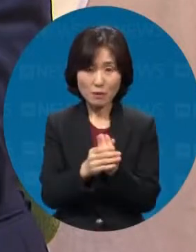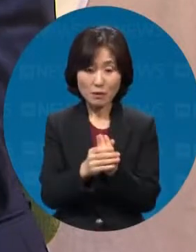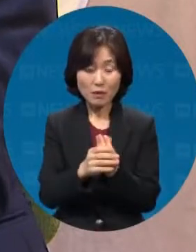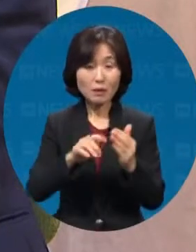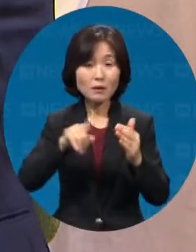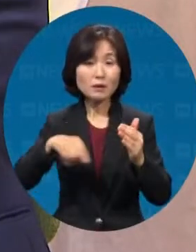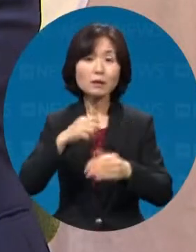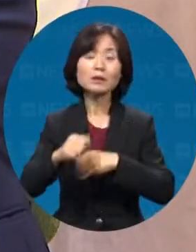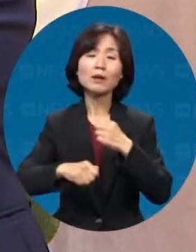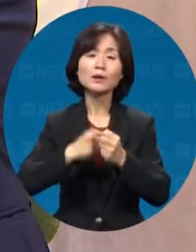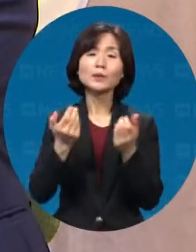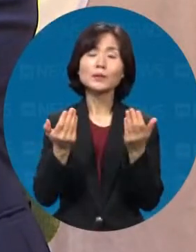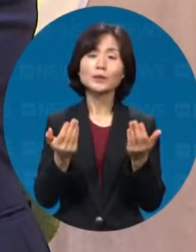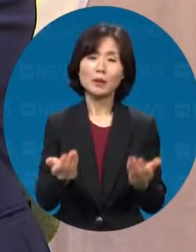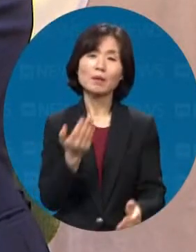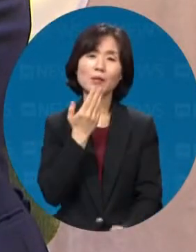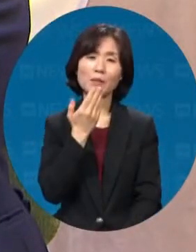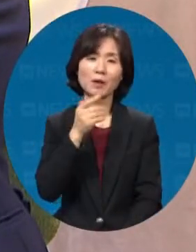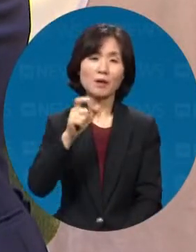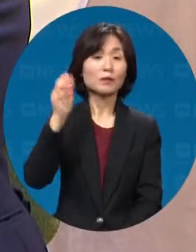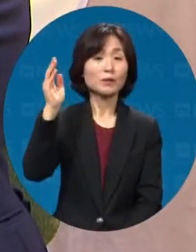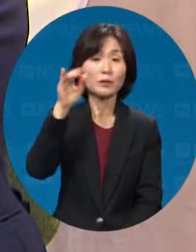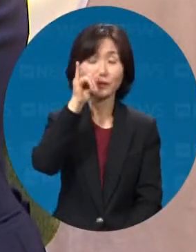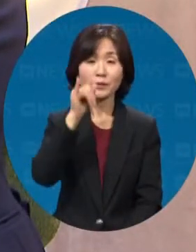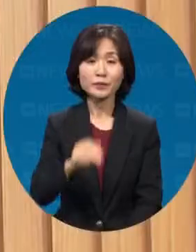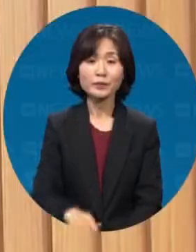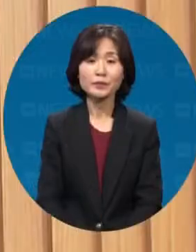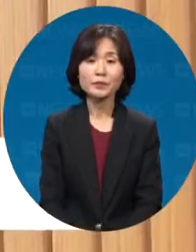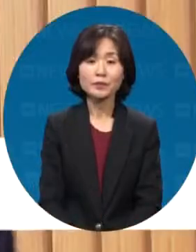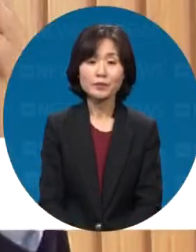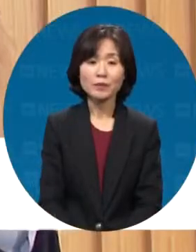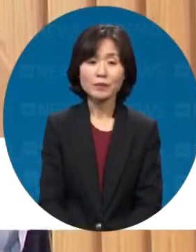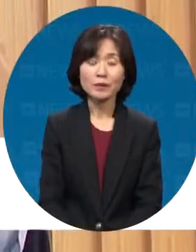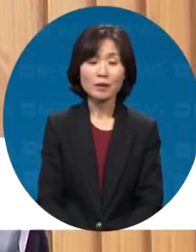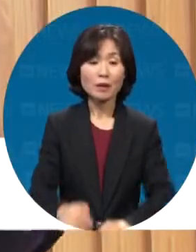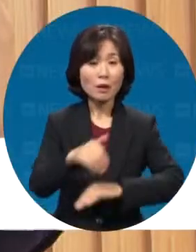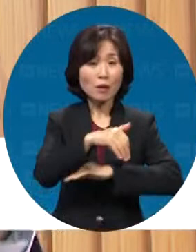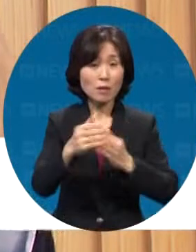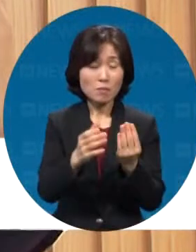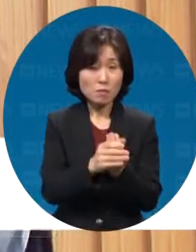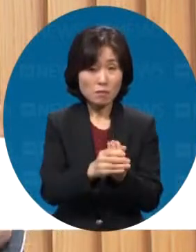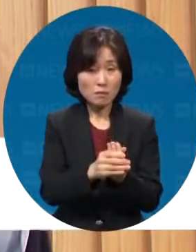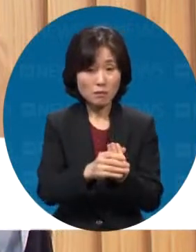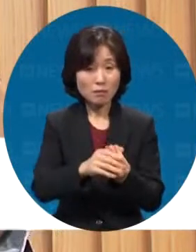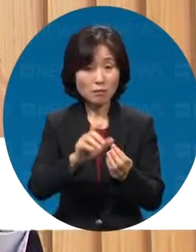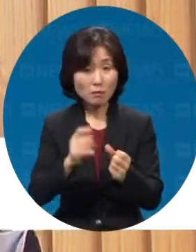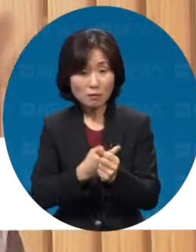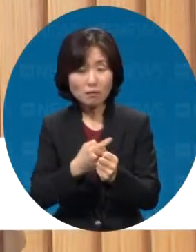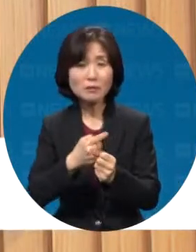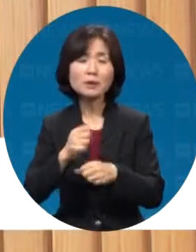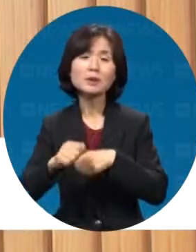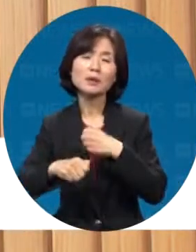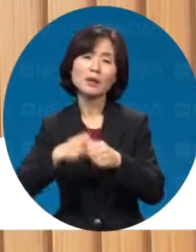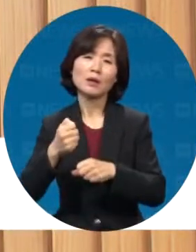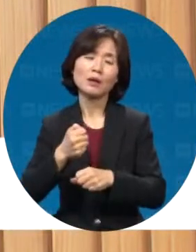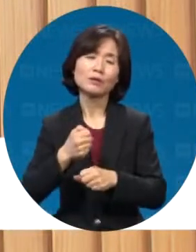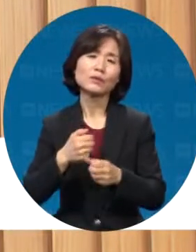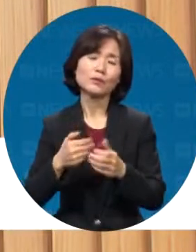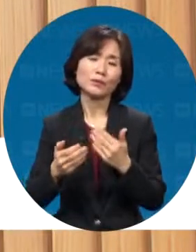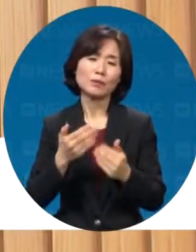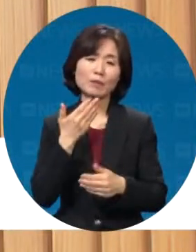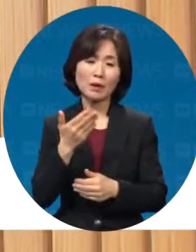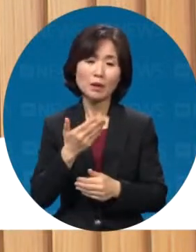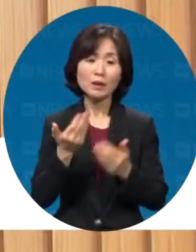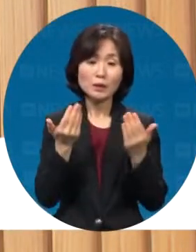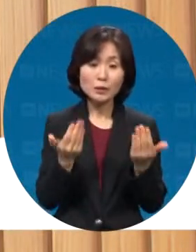완벽한 자유와 휴식이 나온다고 강조합니다. 완벽한 계획 속에 완벽한 자유가 나오잖아요. 휴식조차 계획하는